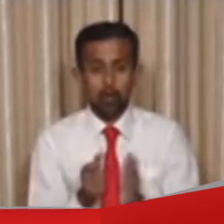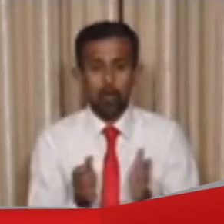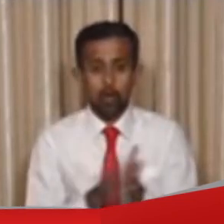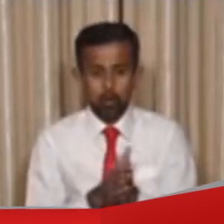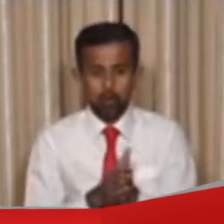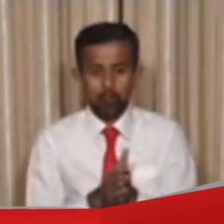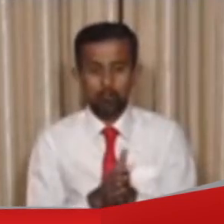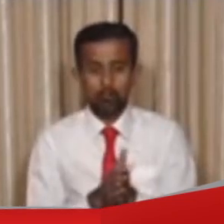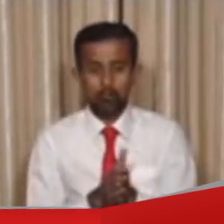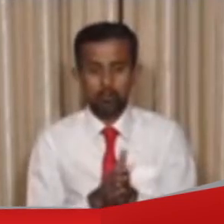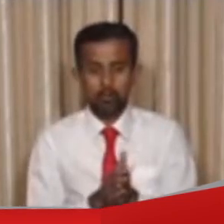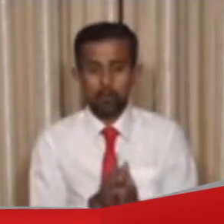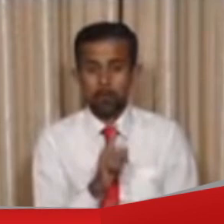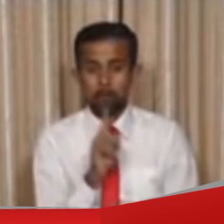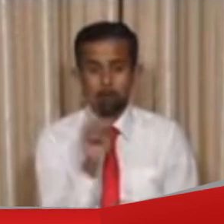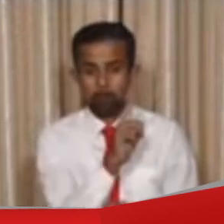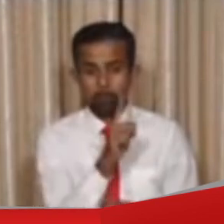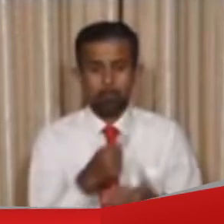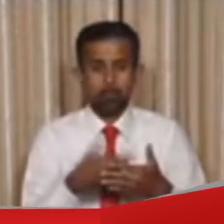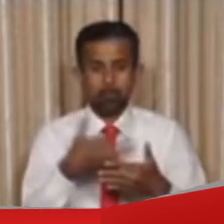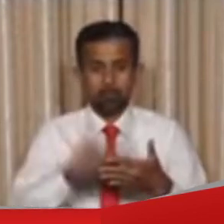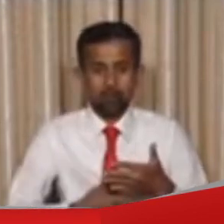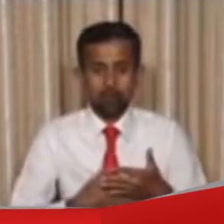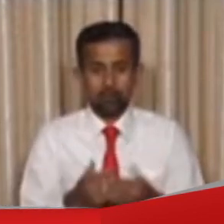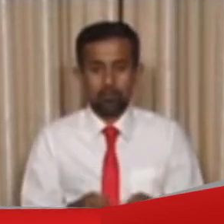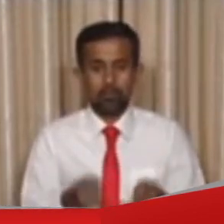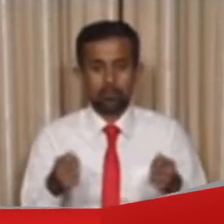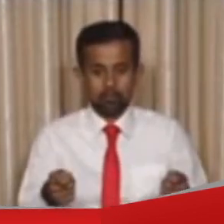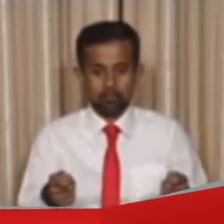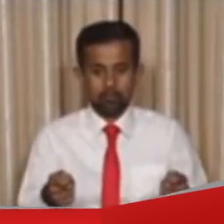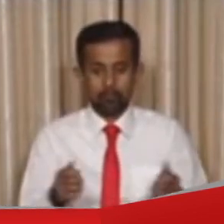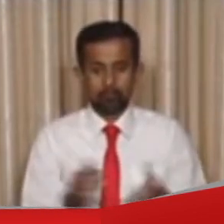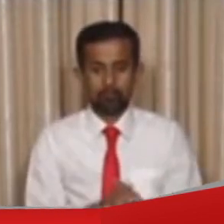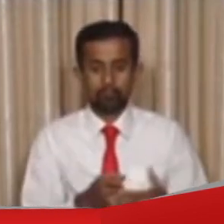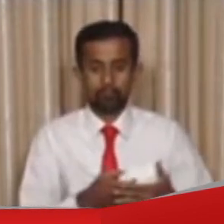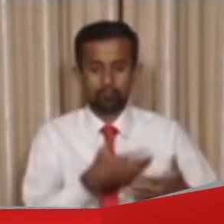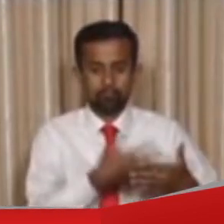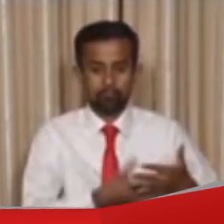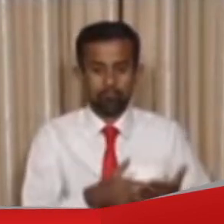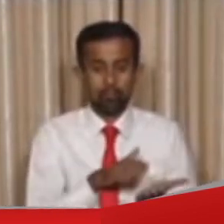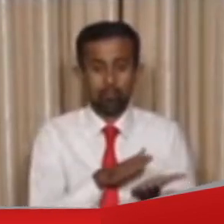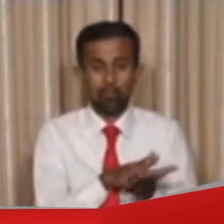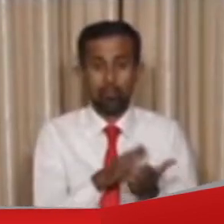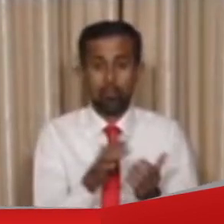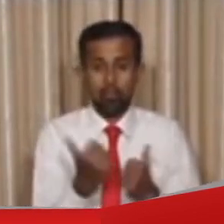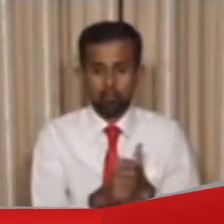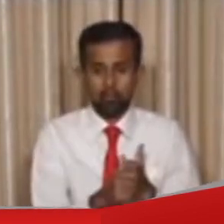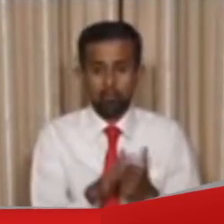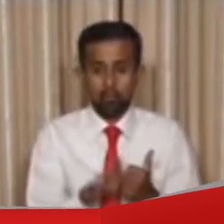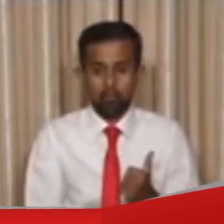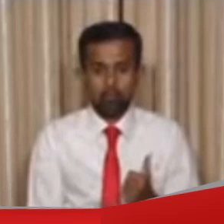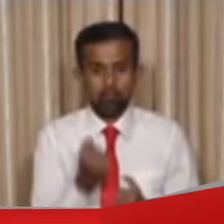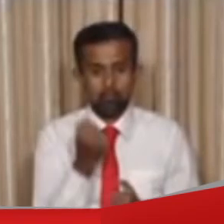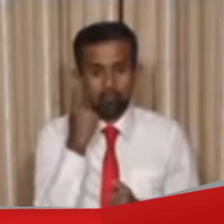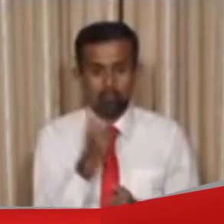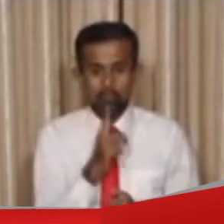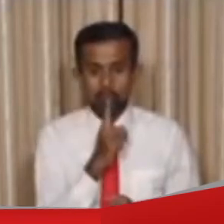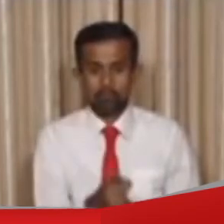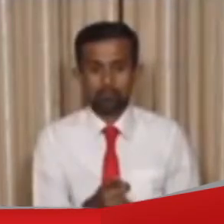සභාවේ පළවෙනි වාර්තාව මම ඉදිරිපත් කරමි. එම වාර්තාව මුද්‍රණය කළ යුතුයයි මම යෝජනා